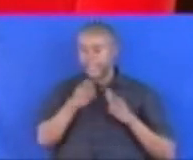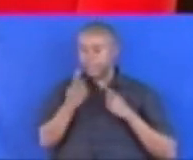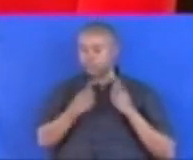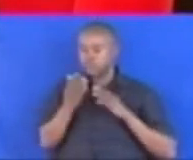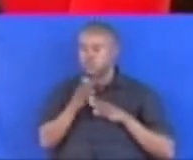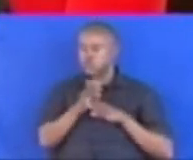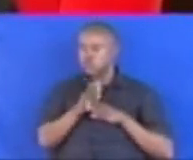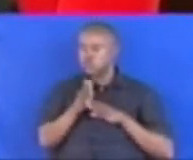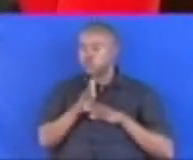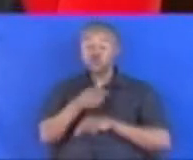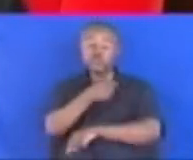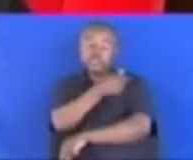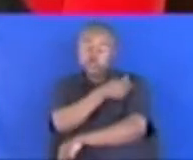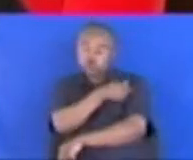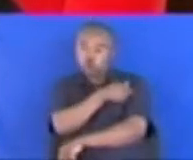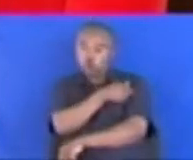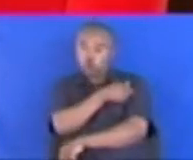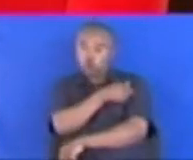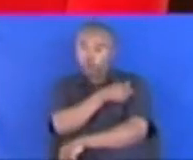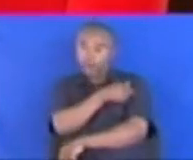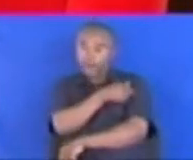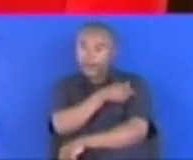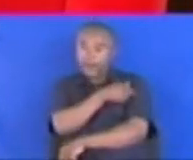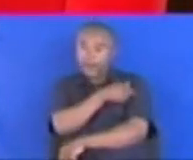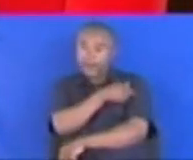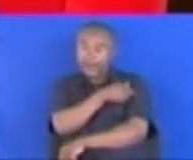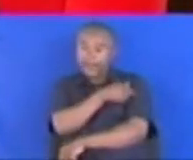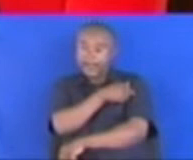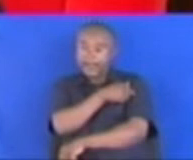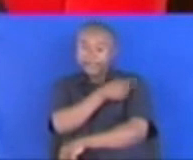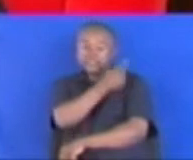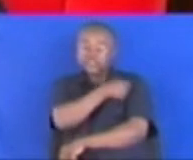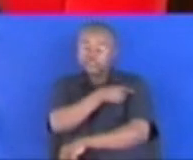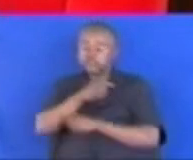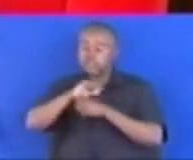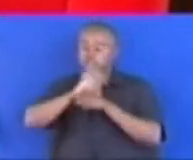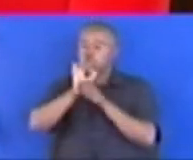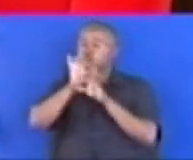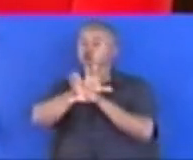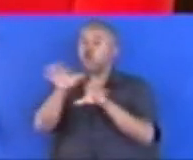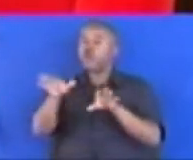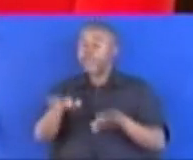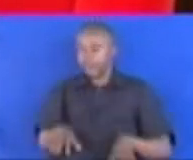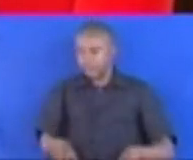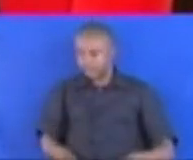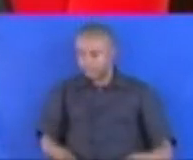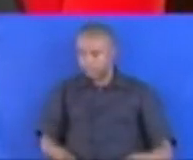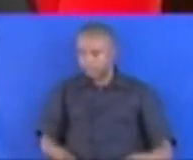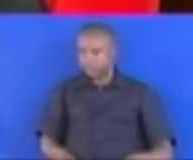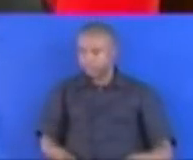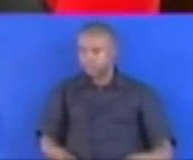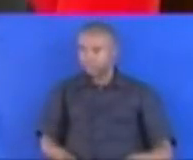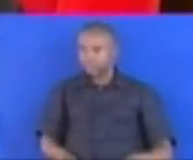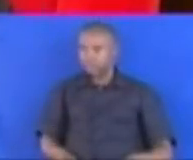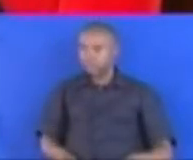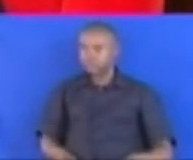ya chanjo zinazoitwa za corona vaccine.